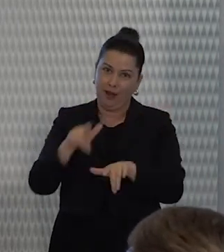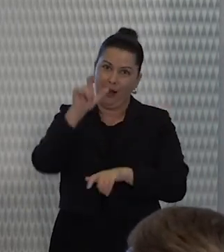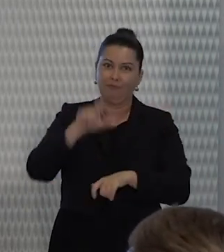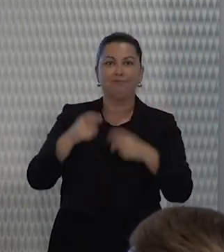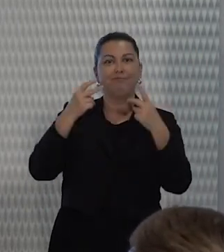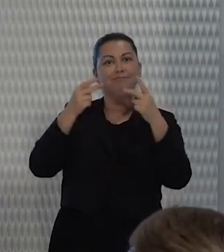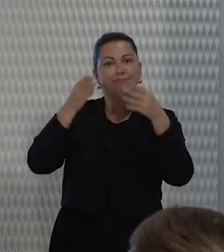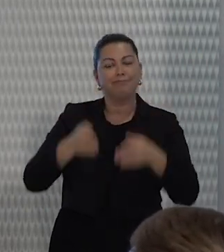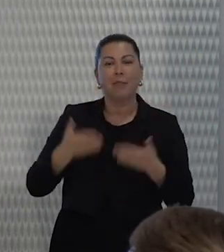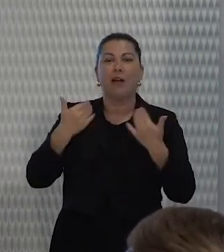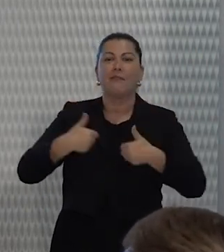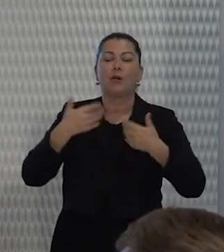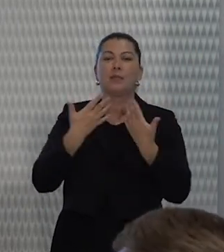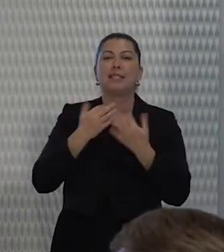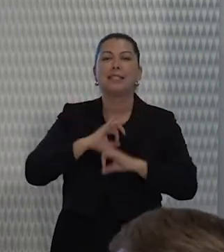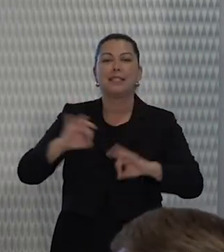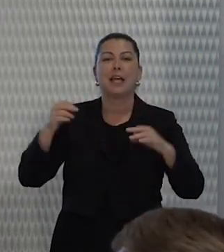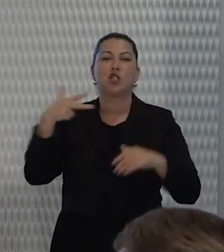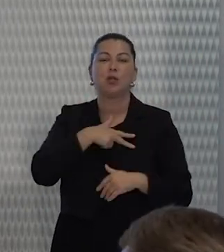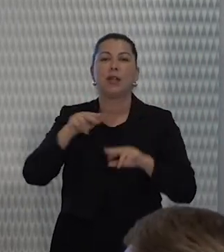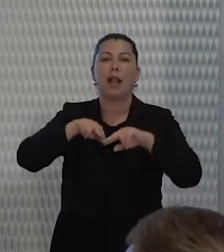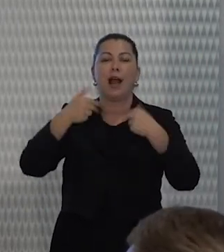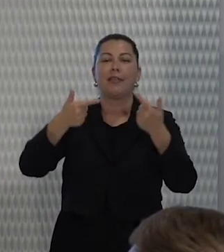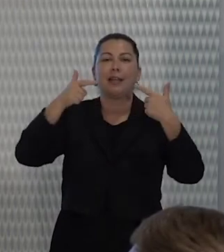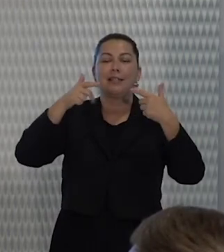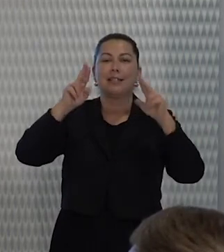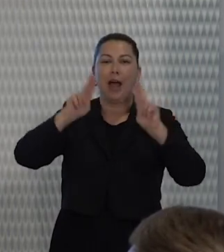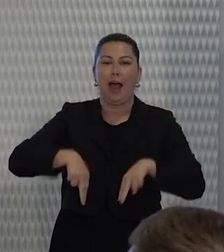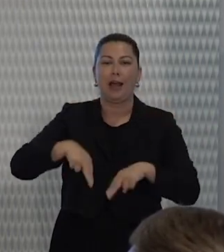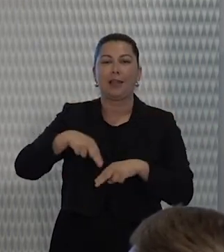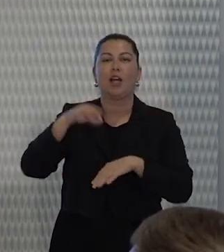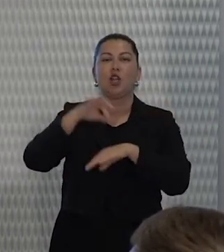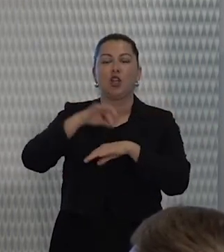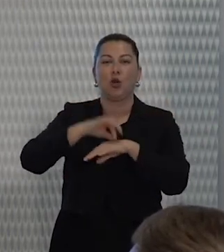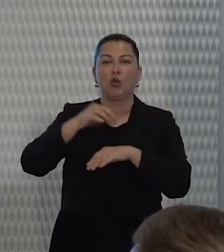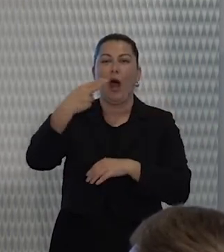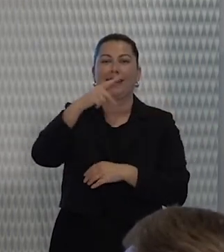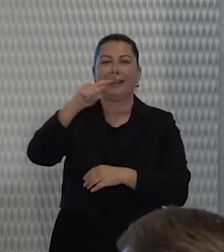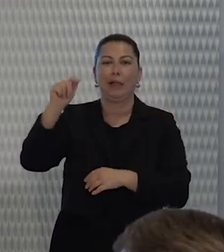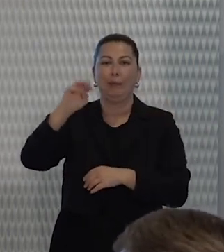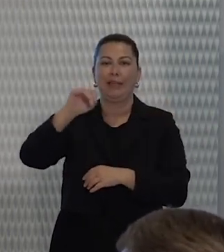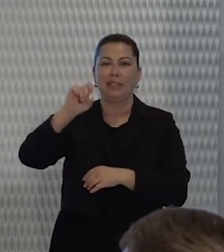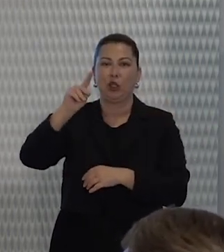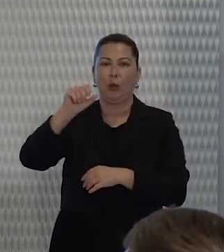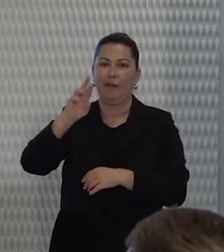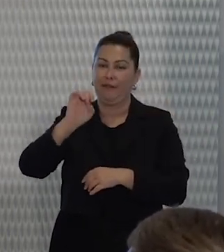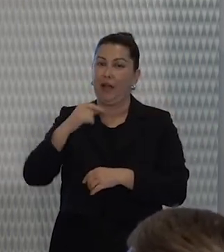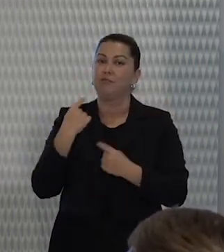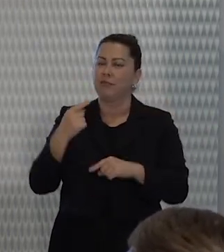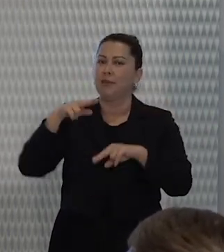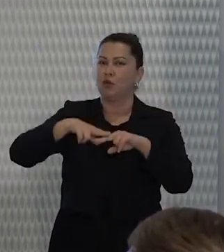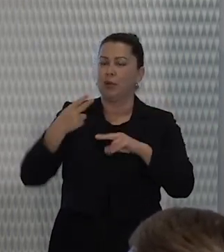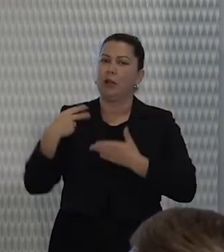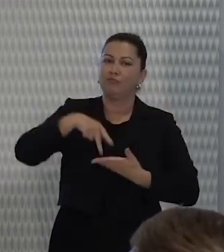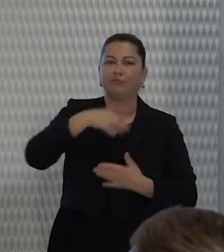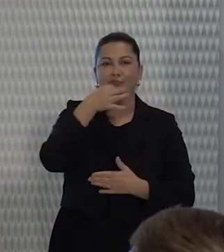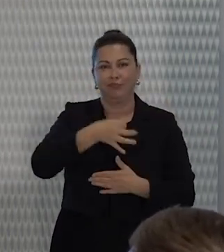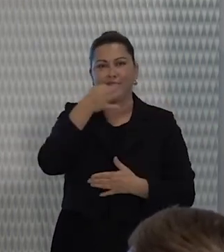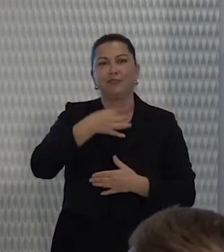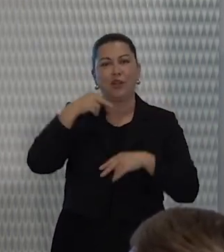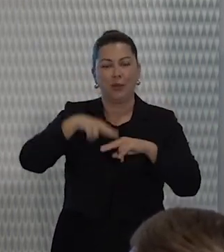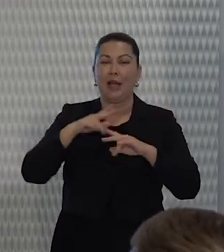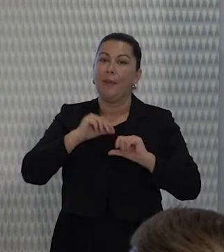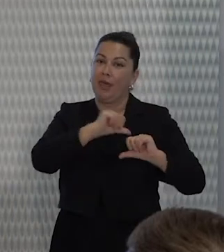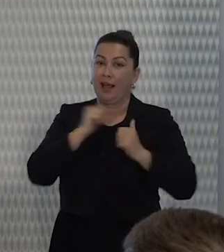auch den Soziallandesrat Dr. Wolfgang Hartmannsdorfer hier haben. Er wird auch später uns noch etwas sagen, aber hier natürlich